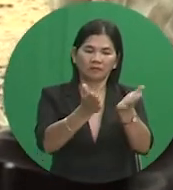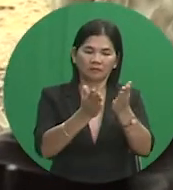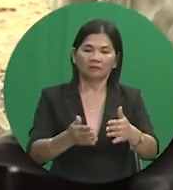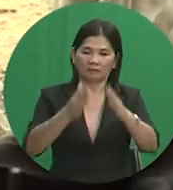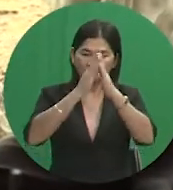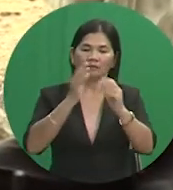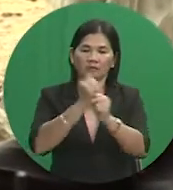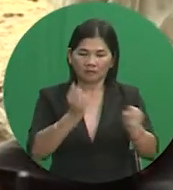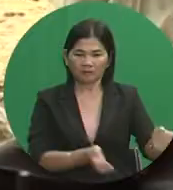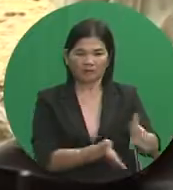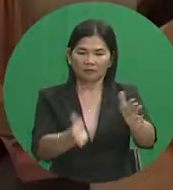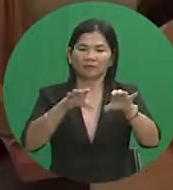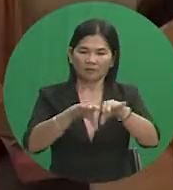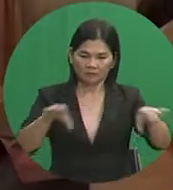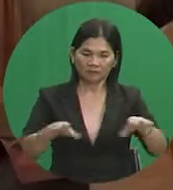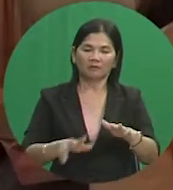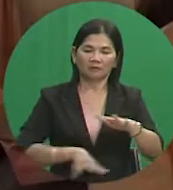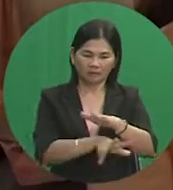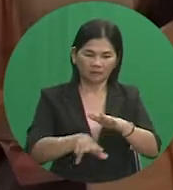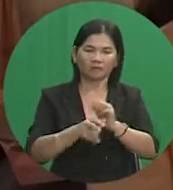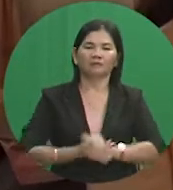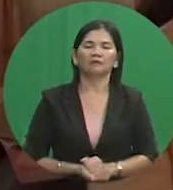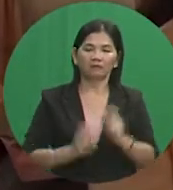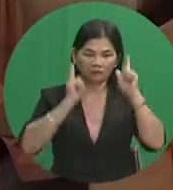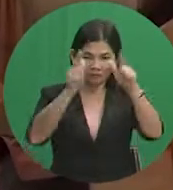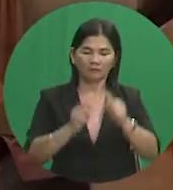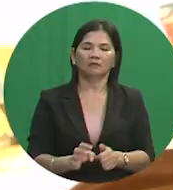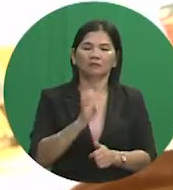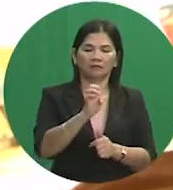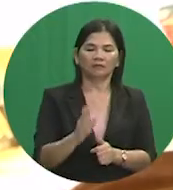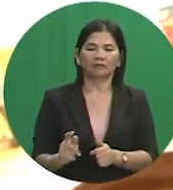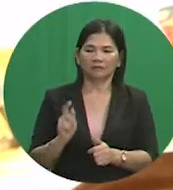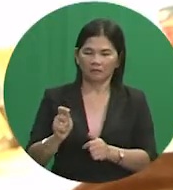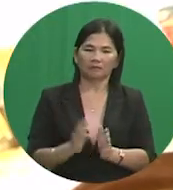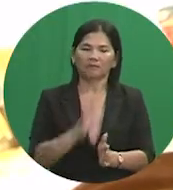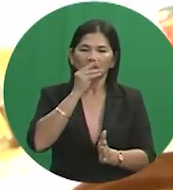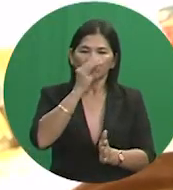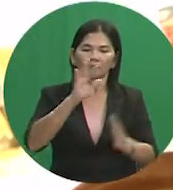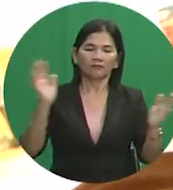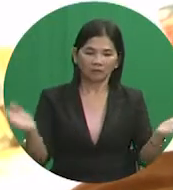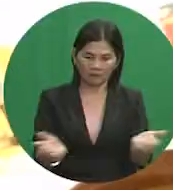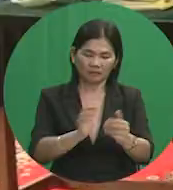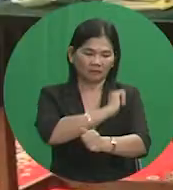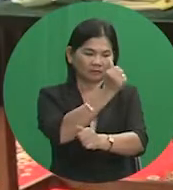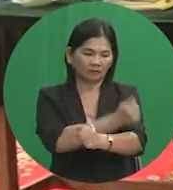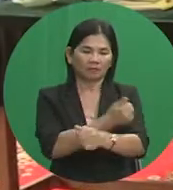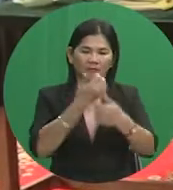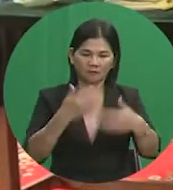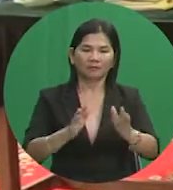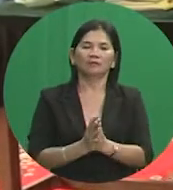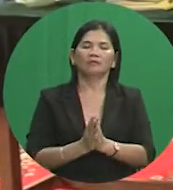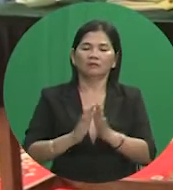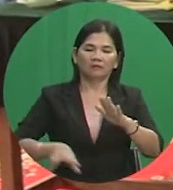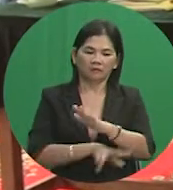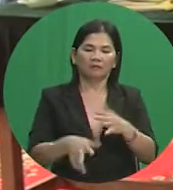การบังโกเพลิงนึกขนมบุรุษฐานคมผ่องได้อาดัมบดสเพียจ่าจ้านสรุนบามีประสาในน้อมดอญญาทอดนันดิพม